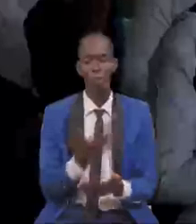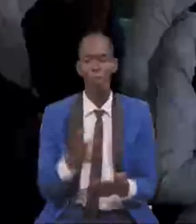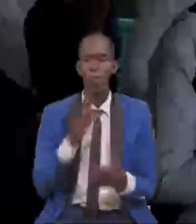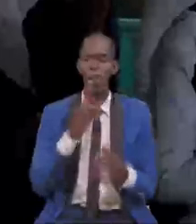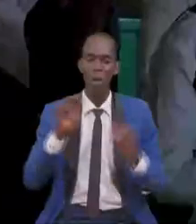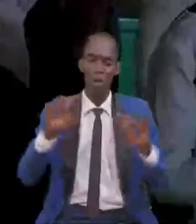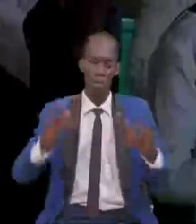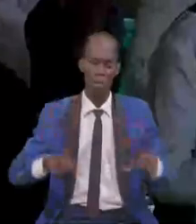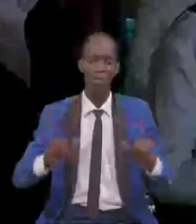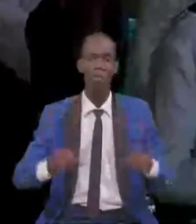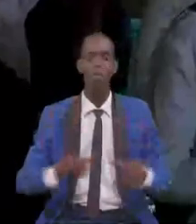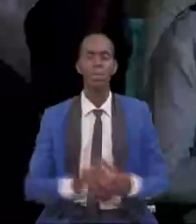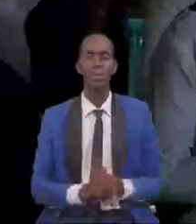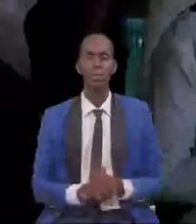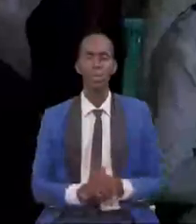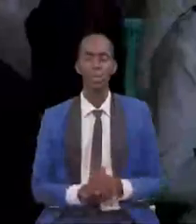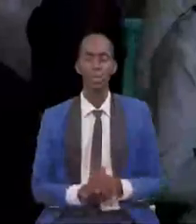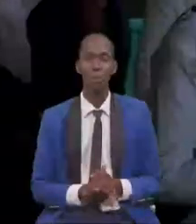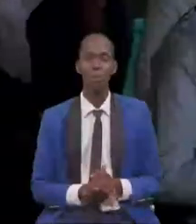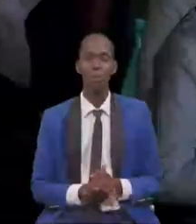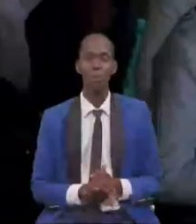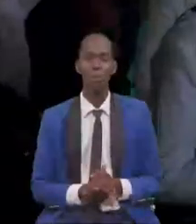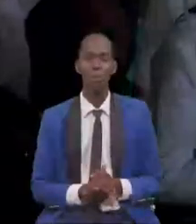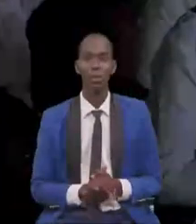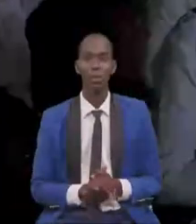Tout est possible. Tout est possible à lui.